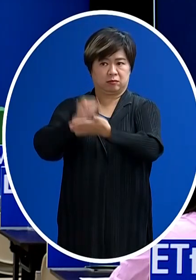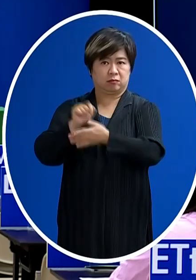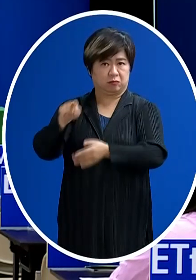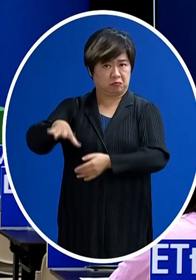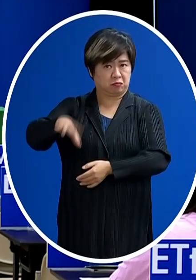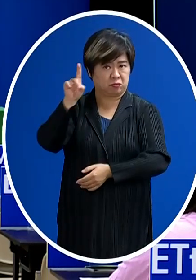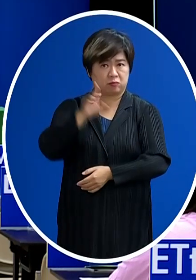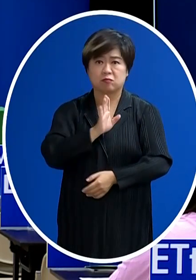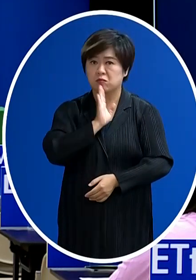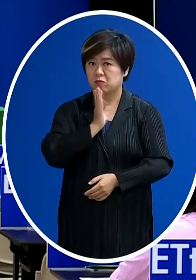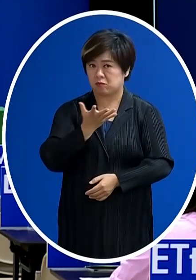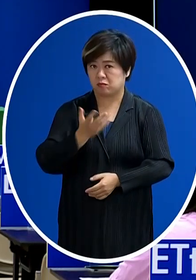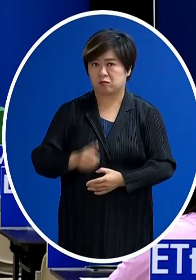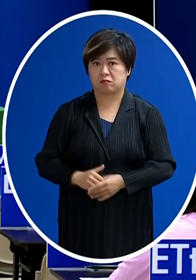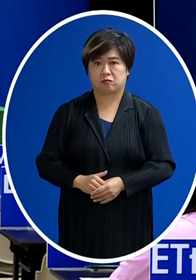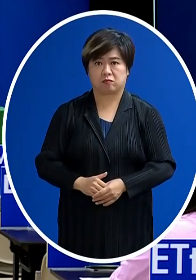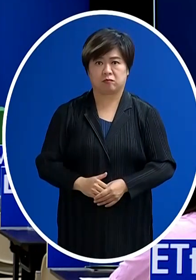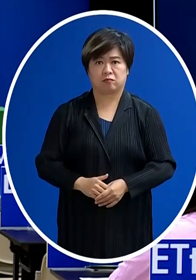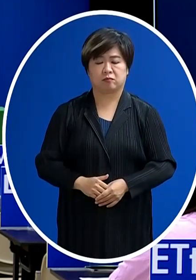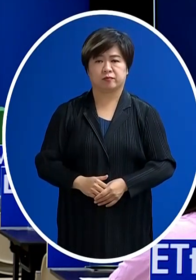谢。